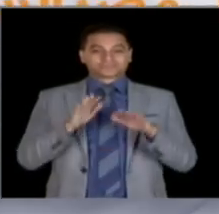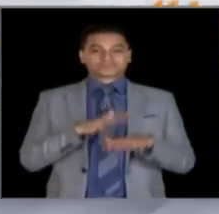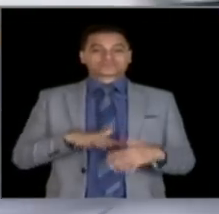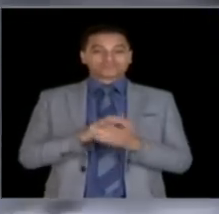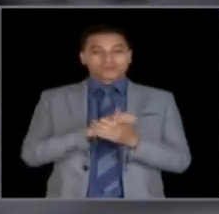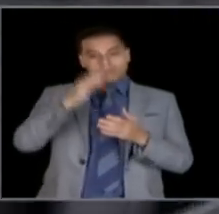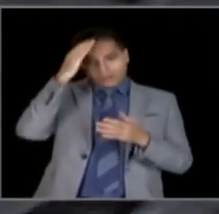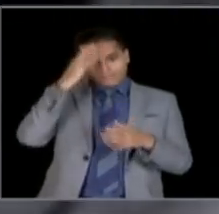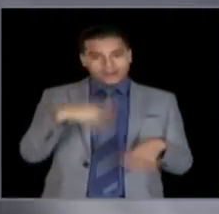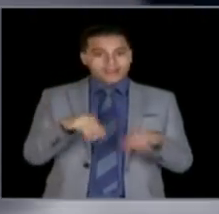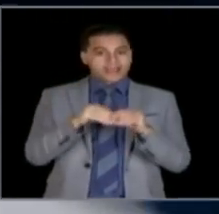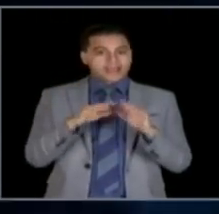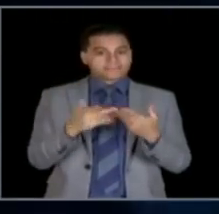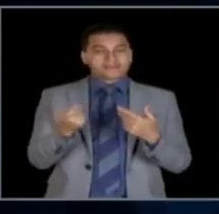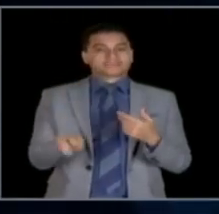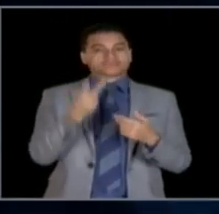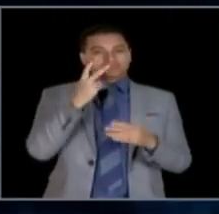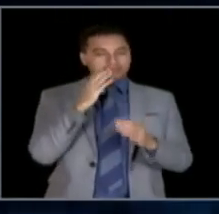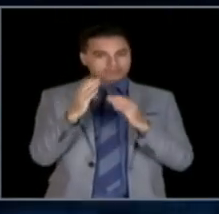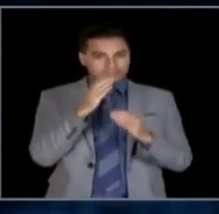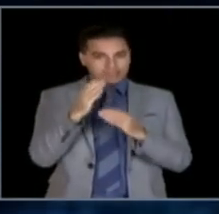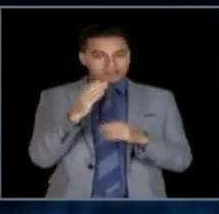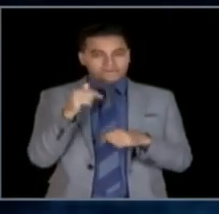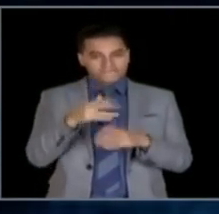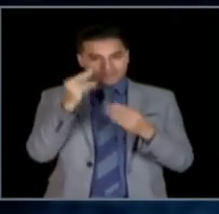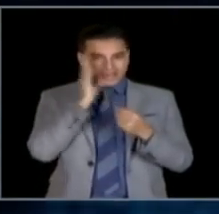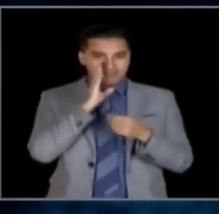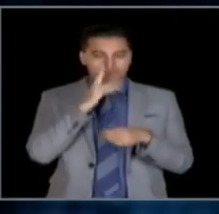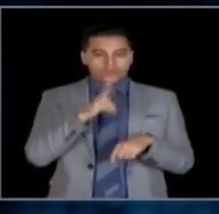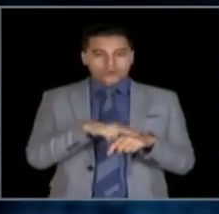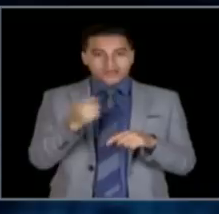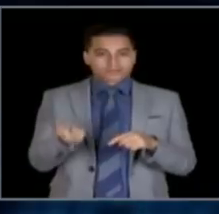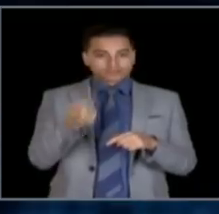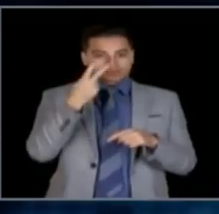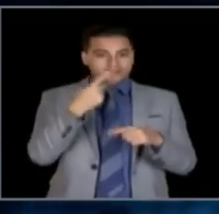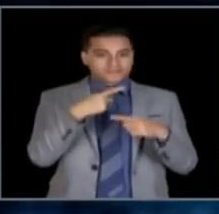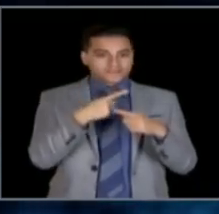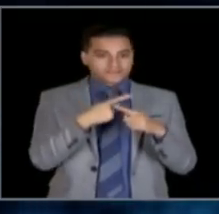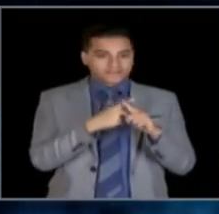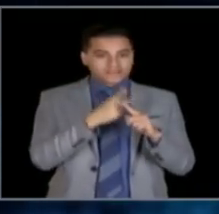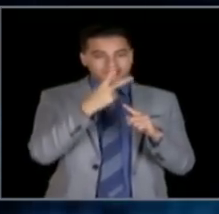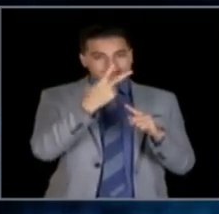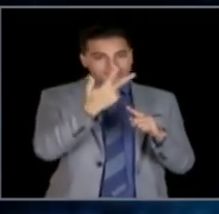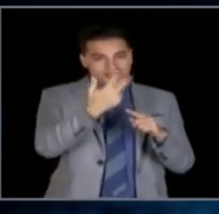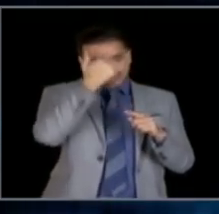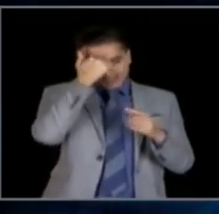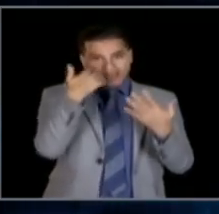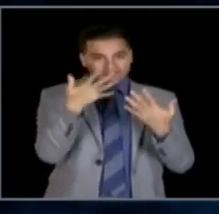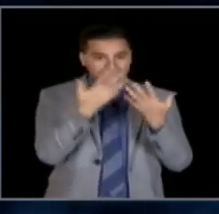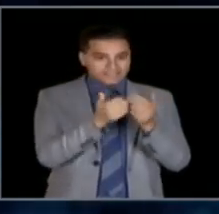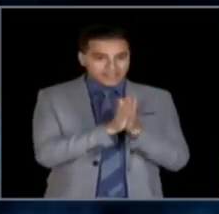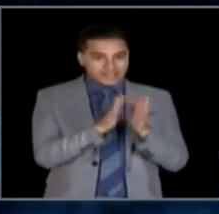يبقى أصحابنا العباقرة جمعوا 75 نقطة في فقرة العلم، وكل نقطة ب 3000 جنيه، بما